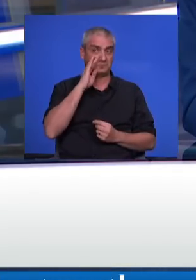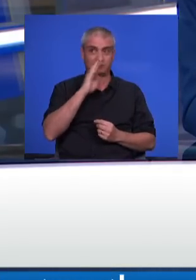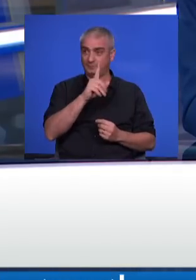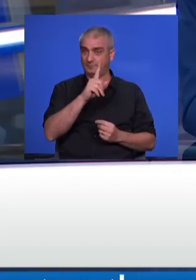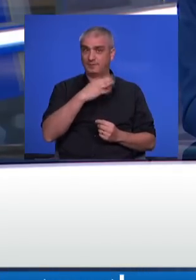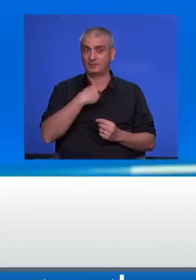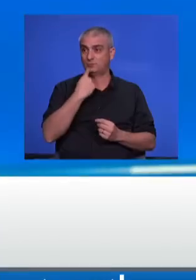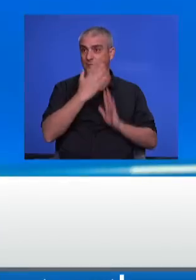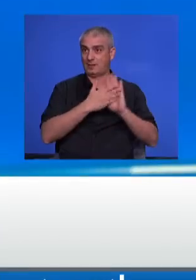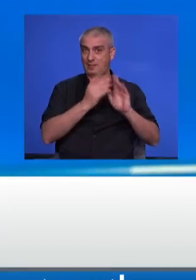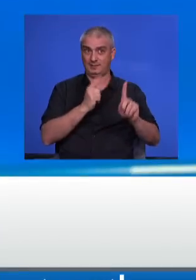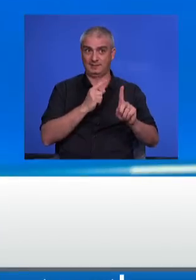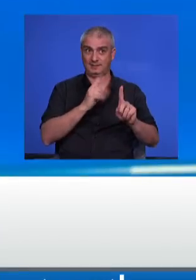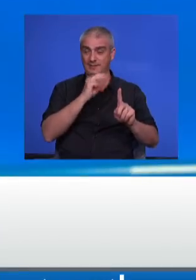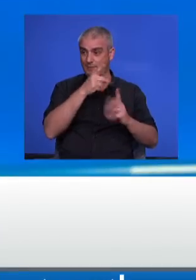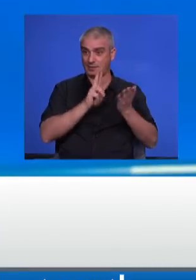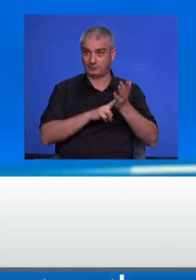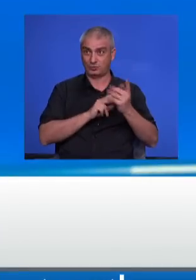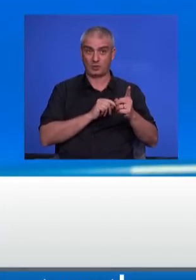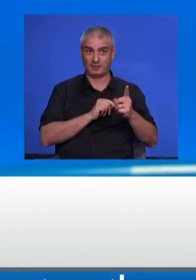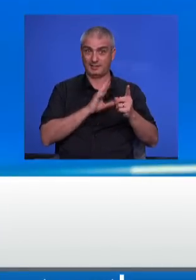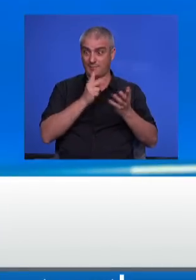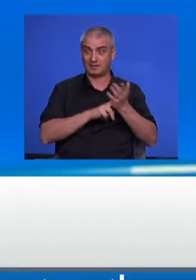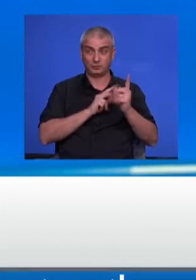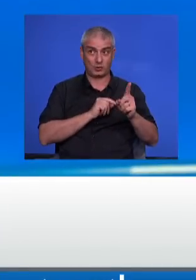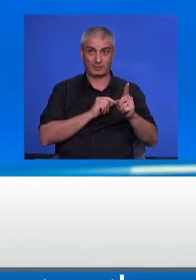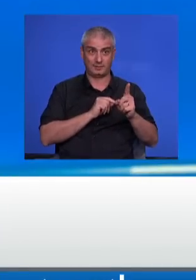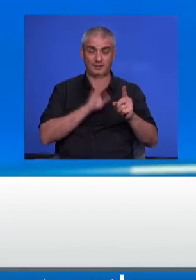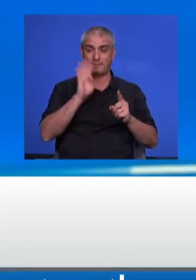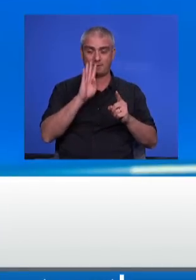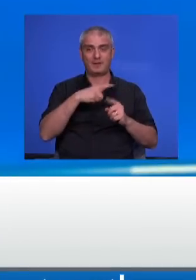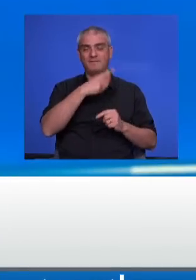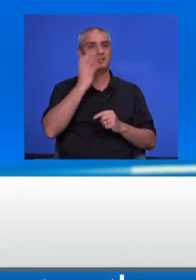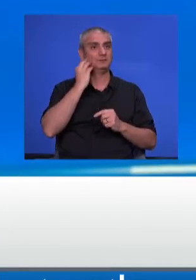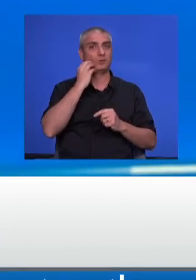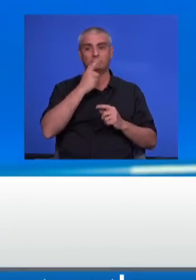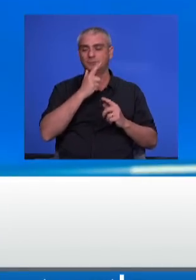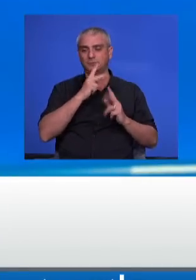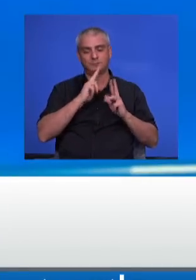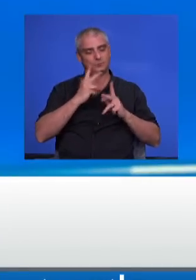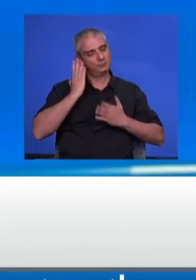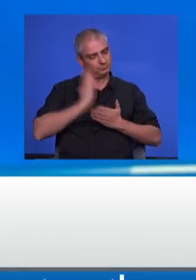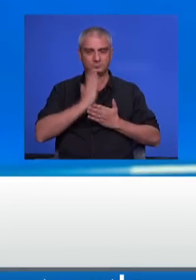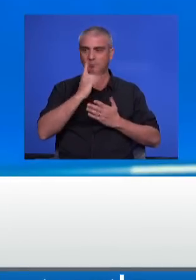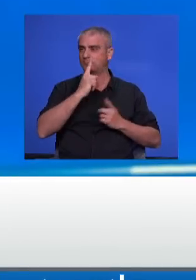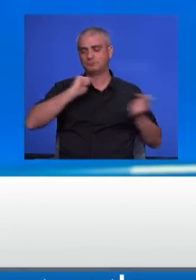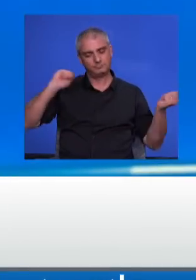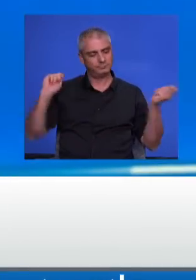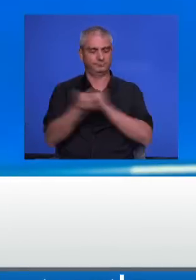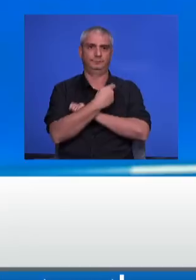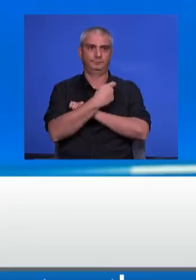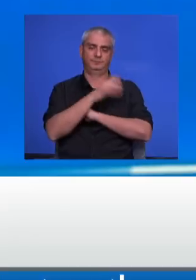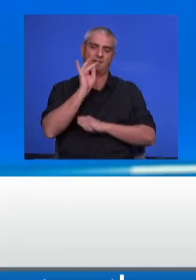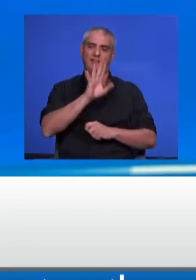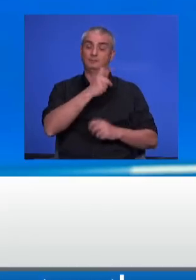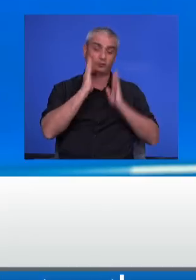רוצה להגיד שאם אתה צודק, נתניהו וסמוטריץ' ילכו באופן חד משמעי, 180 מעלות, נגד מה